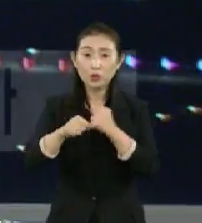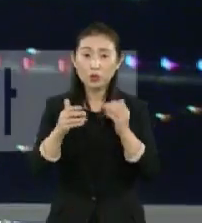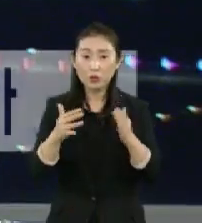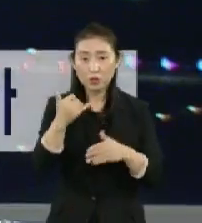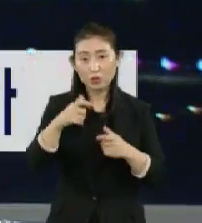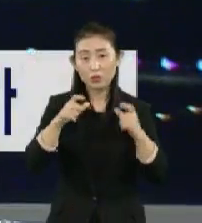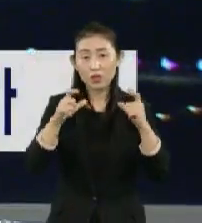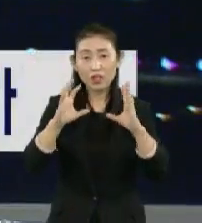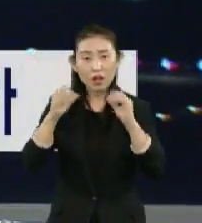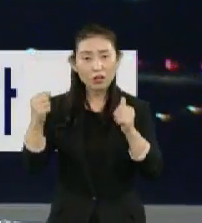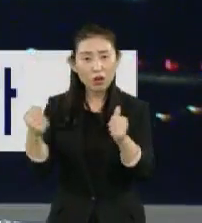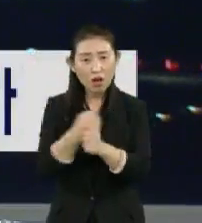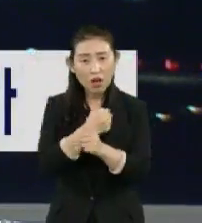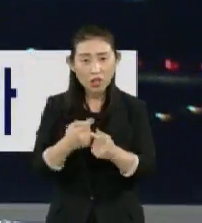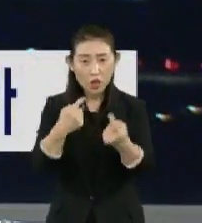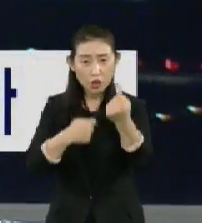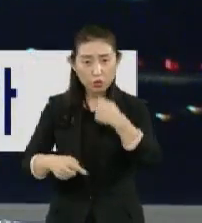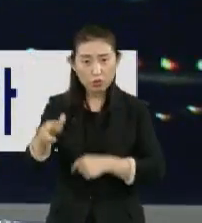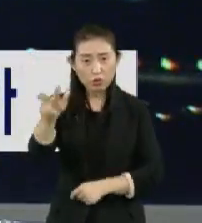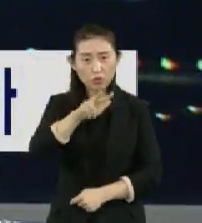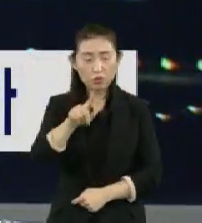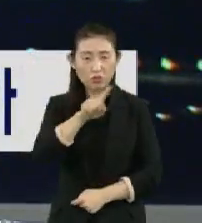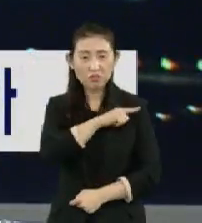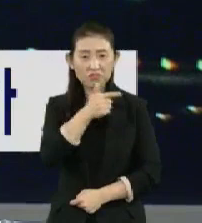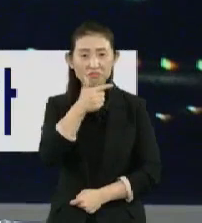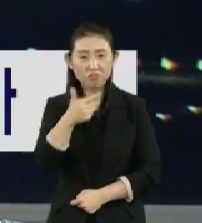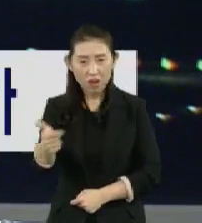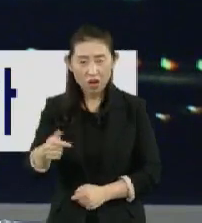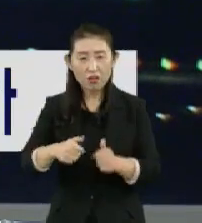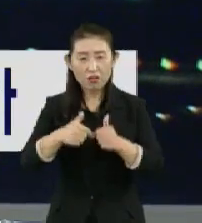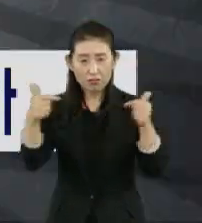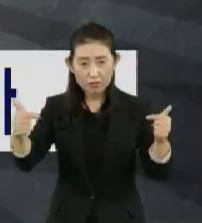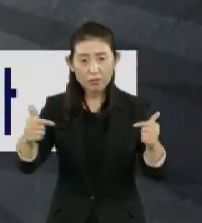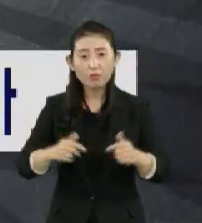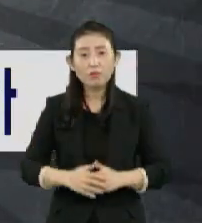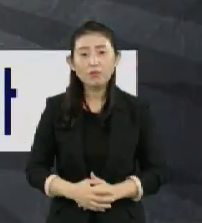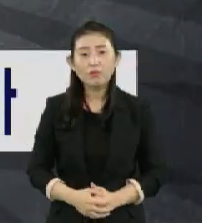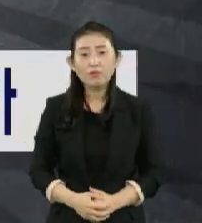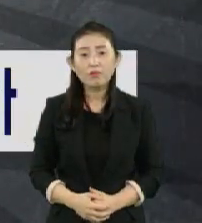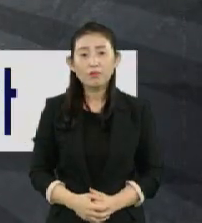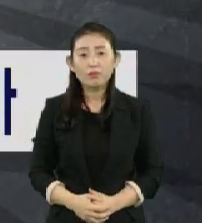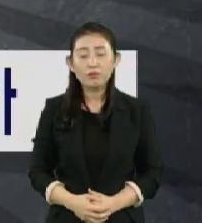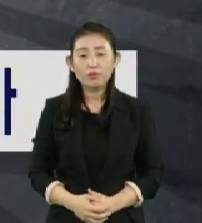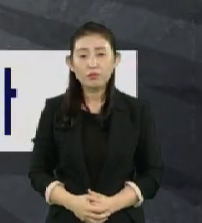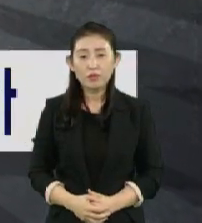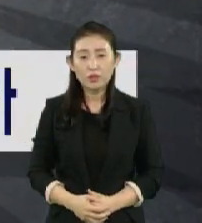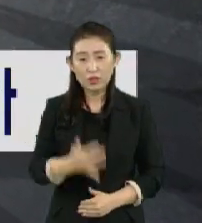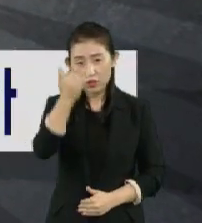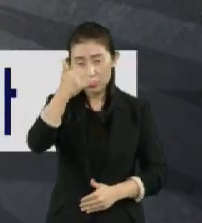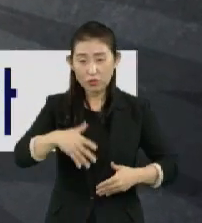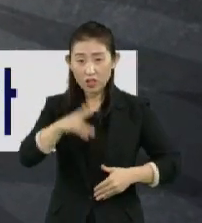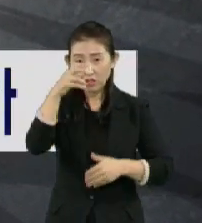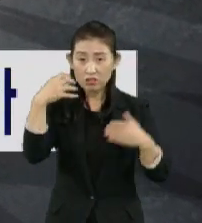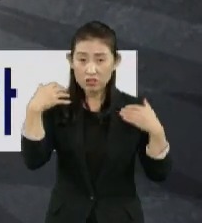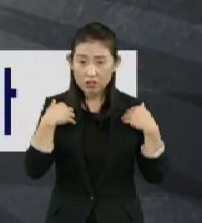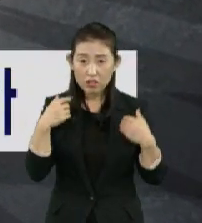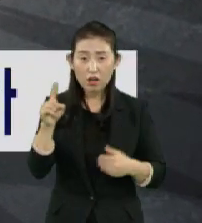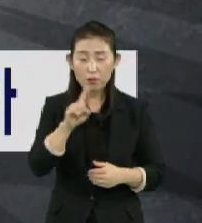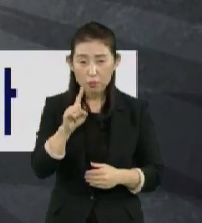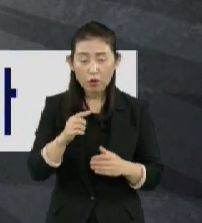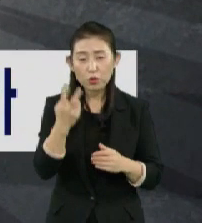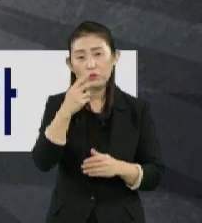최근 5년 사이 충남 지역 아동학대 신고가 전국에서 가장 크게 증가한 것으로 나타났습니다.